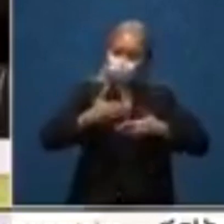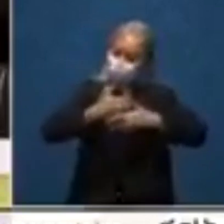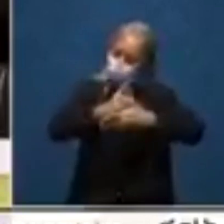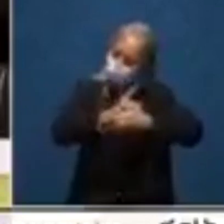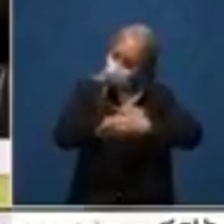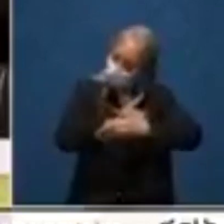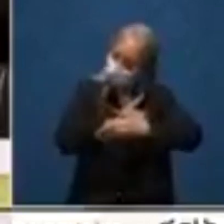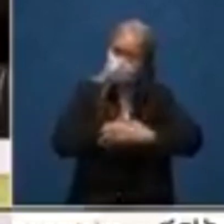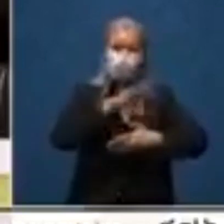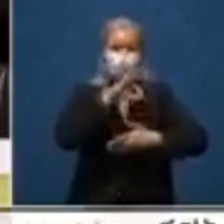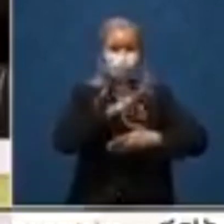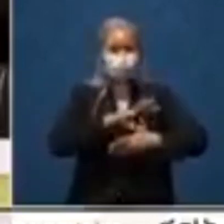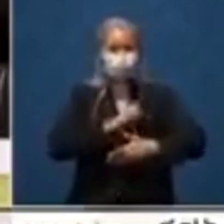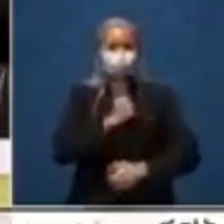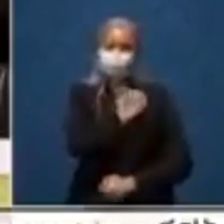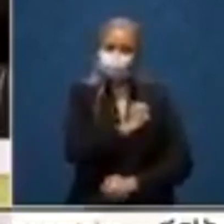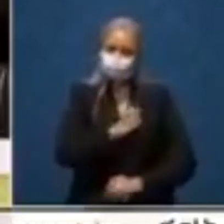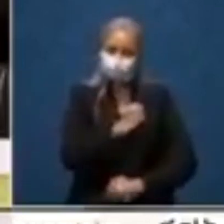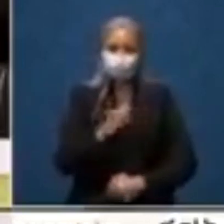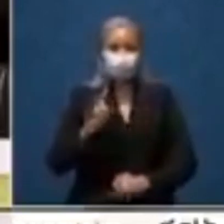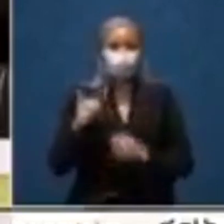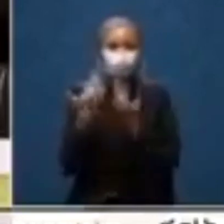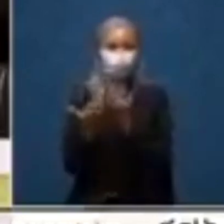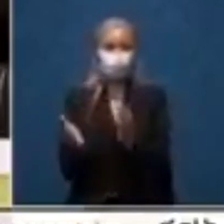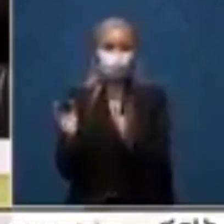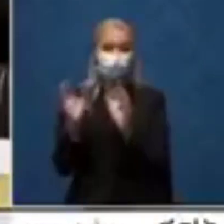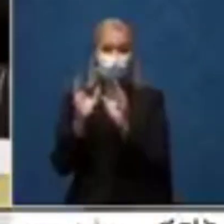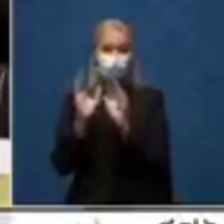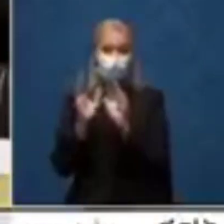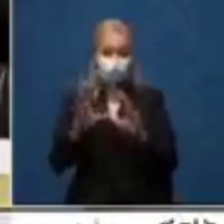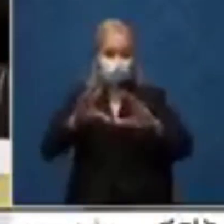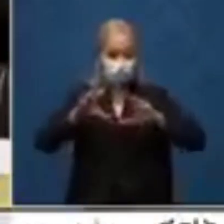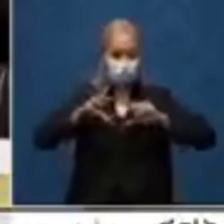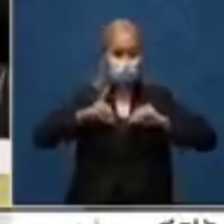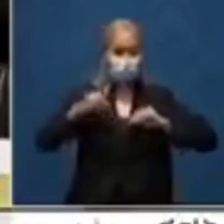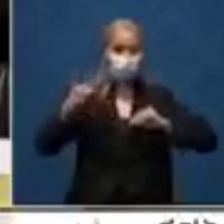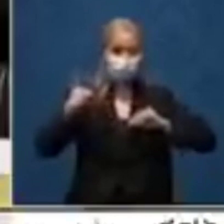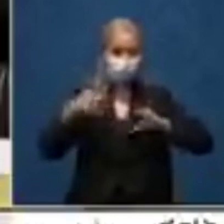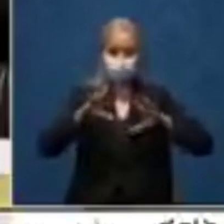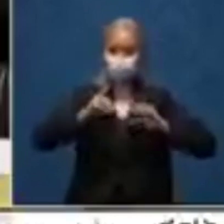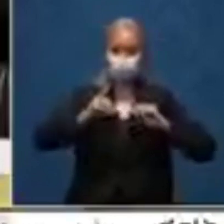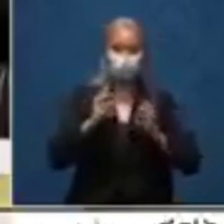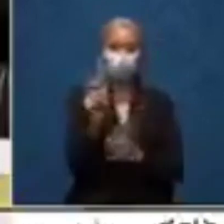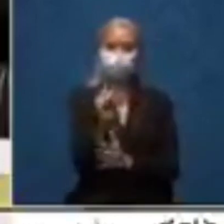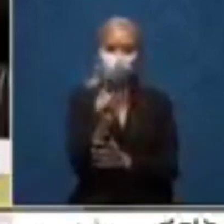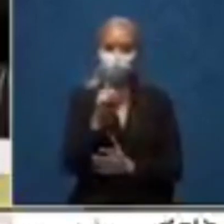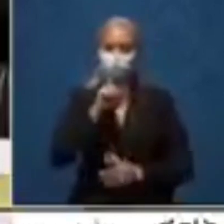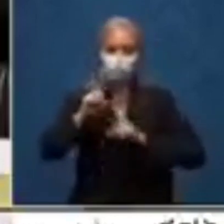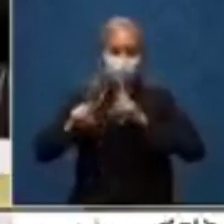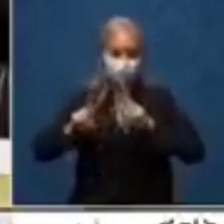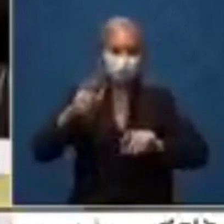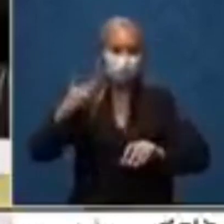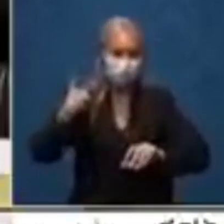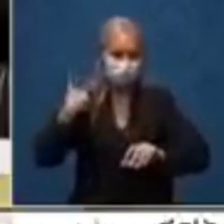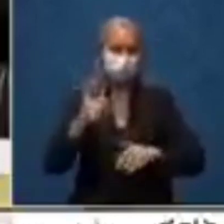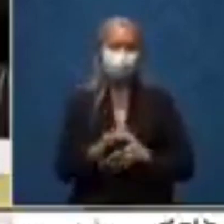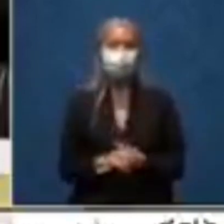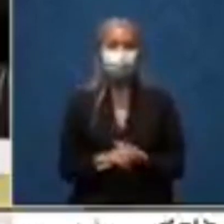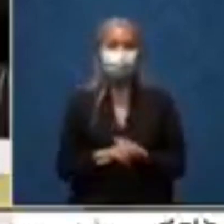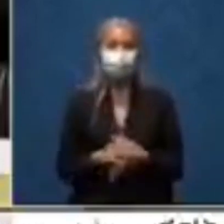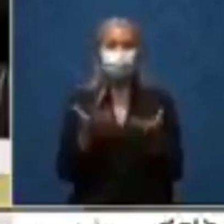ค่ะดิฉันไม่ทราบว่าทั้ง38ครอบครัวเขายินยอมพร้อมใจสมัครใจหรือไม่ค่ะแล้วท่านประธานคะ